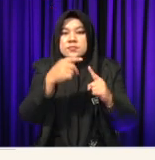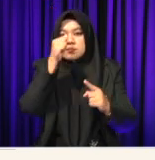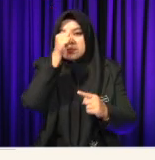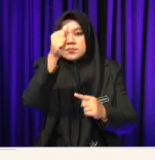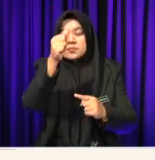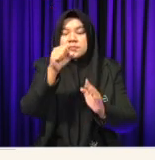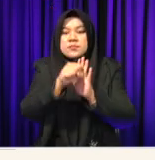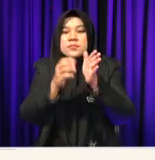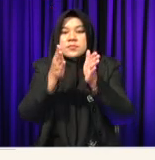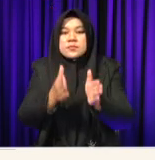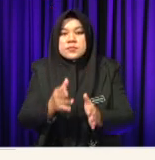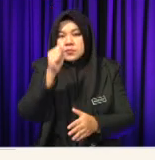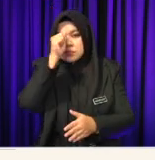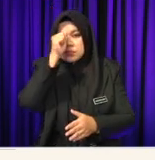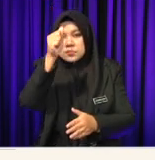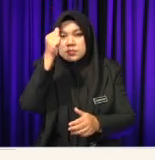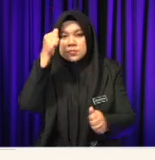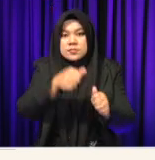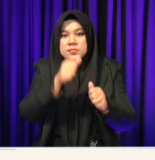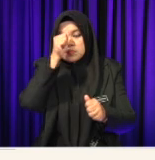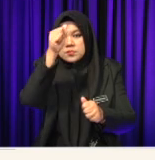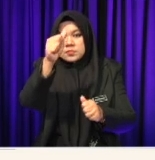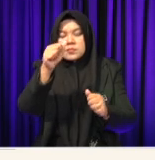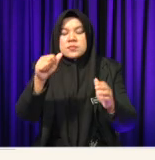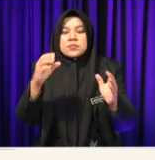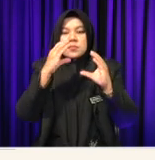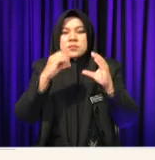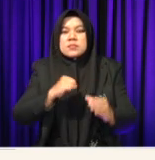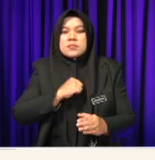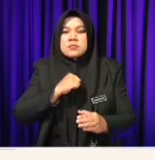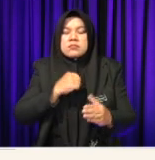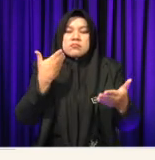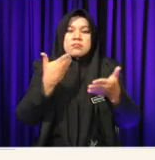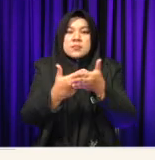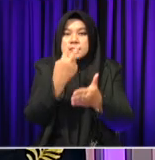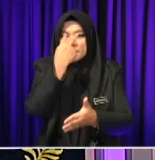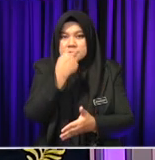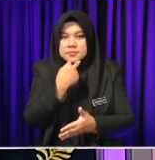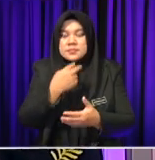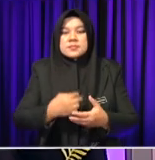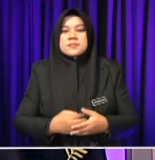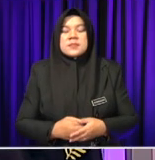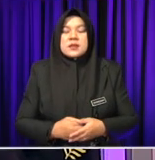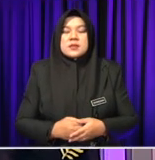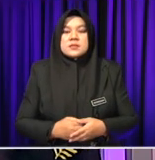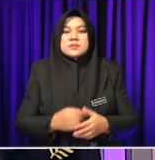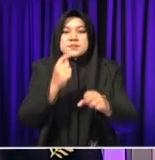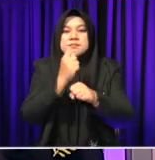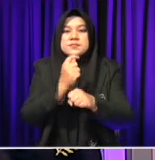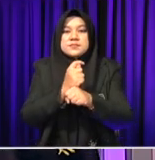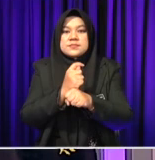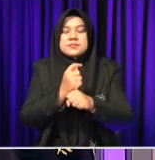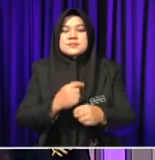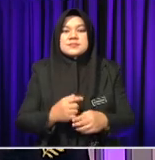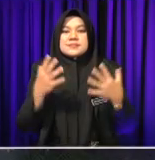seseorang yang mengingati Allah secara persersendirian sehingga menitis air mata okey bagus tahniah bagi tepukan kepada